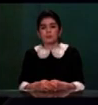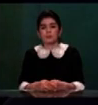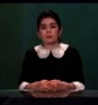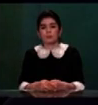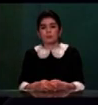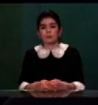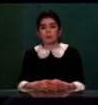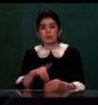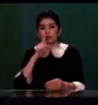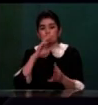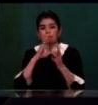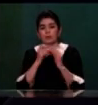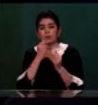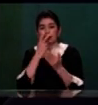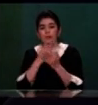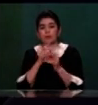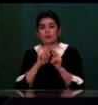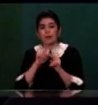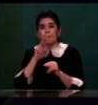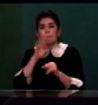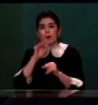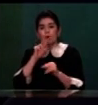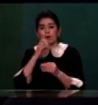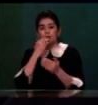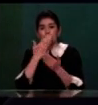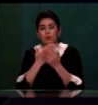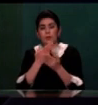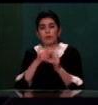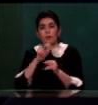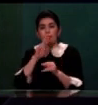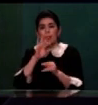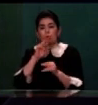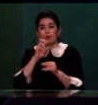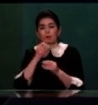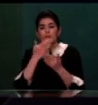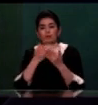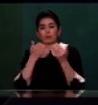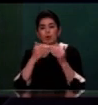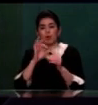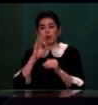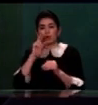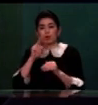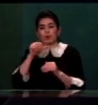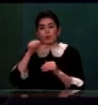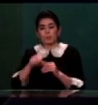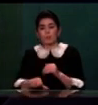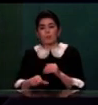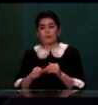Demak, natijamizni ko'rib turganingizdek, parol so'rayapti. Parolni kiritamiz va OK tugmasini bossak,